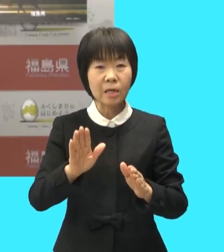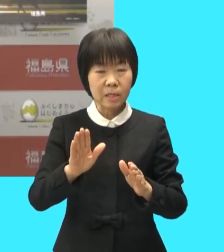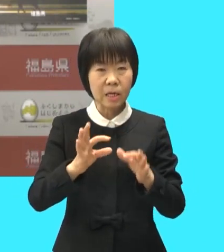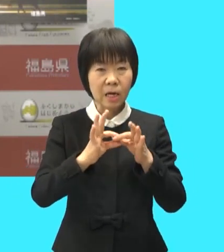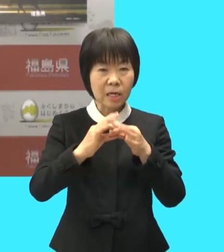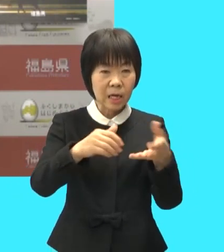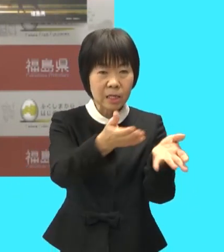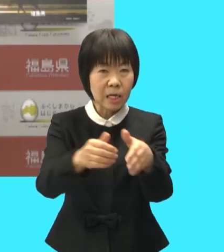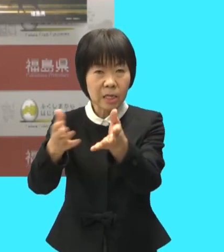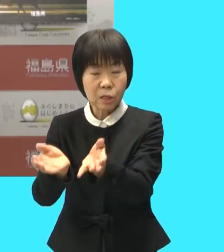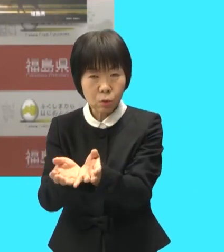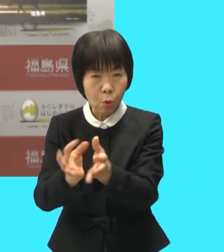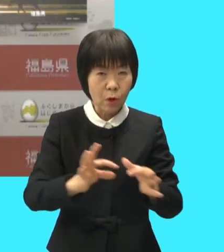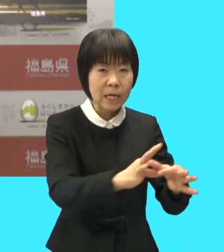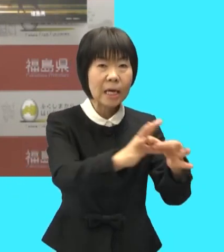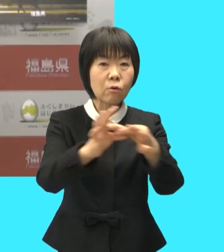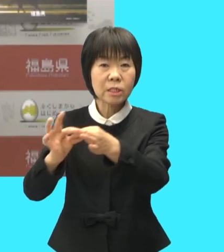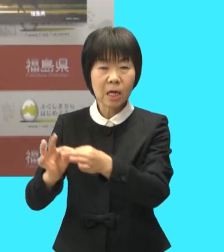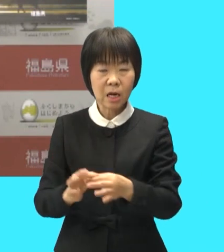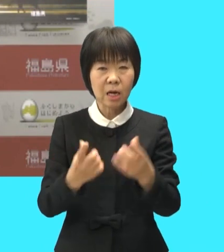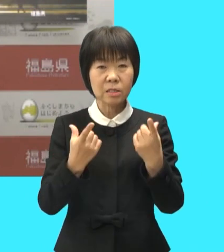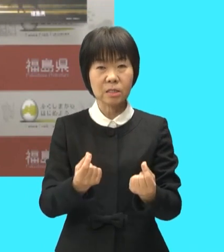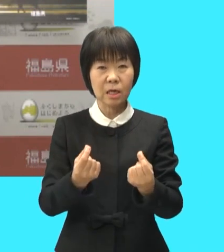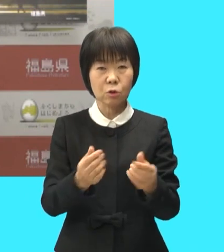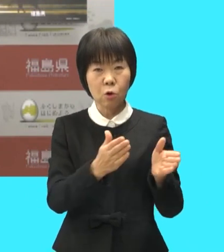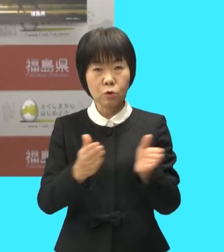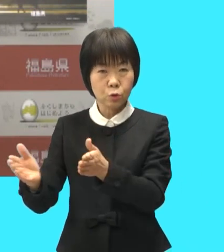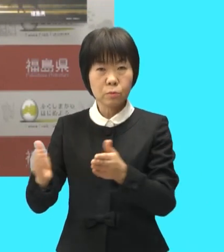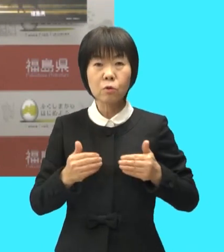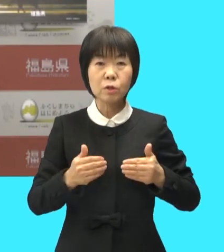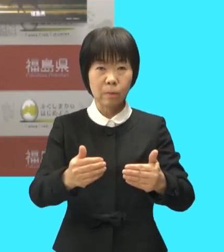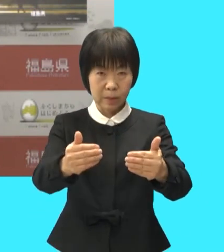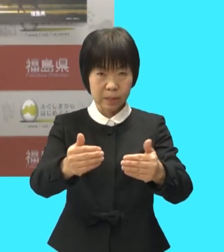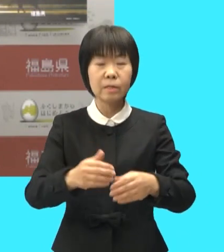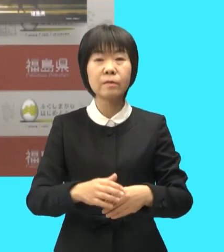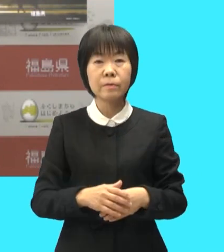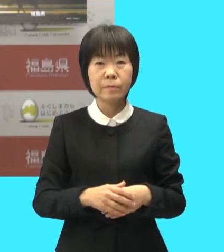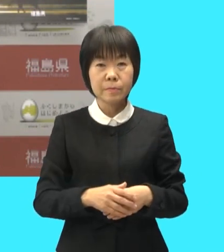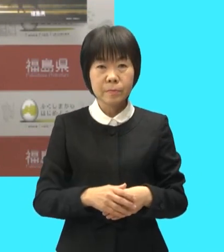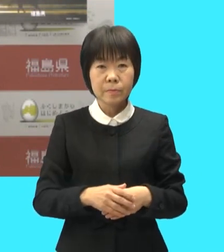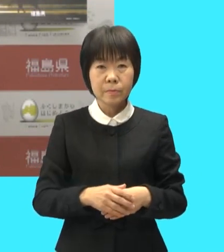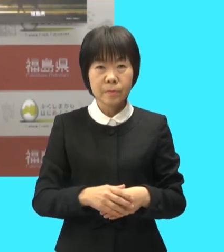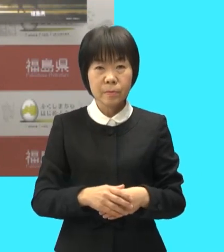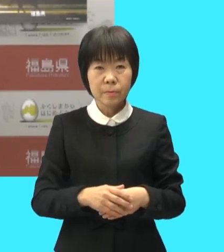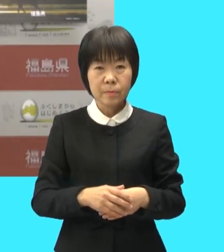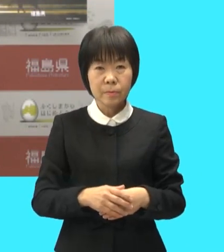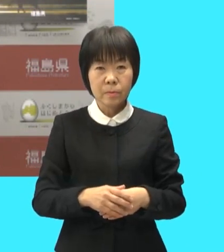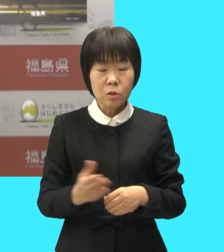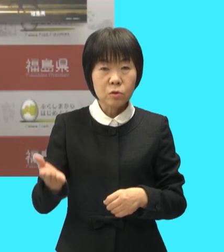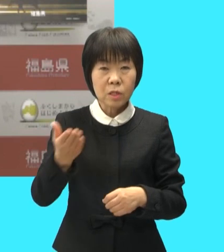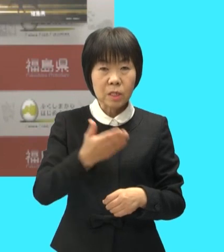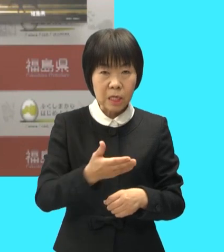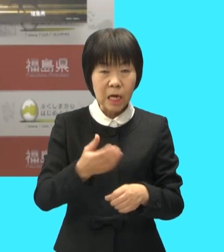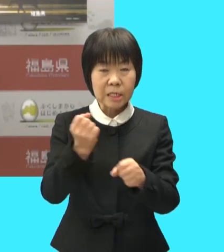関係団体と連携をしながらしっかりと準備を進めてまいります。次